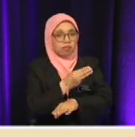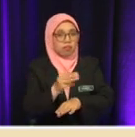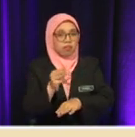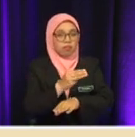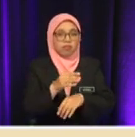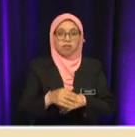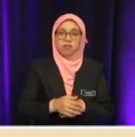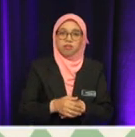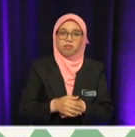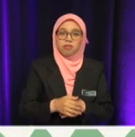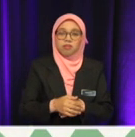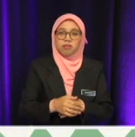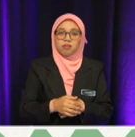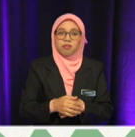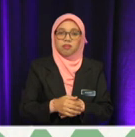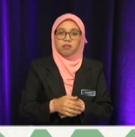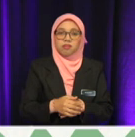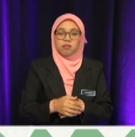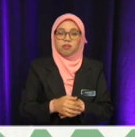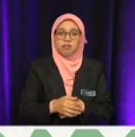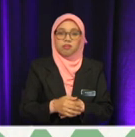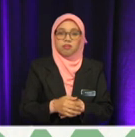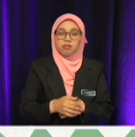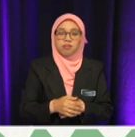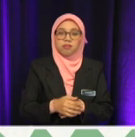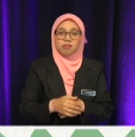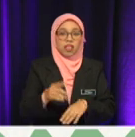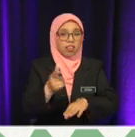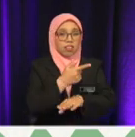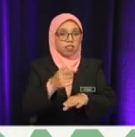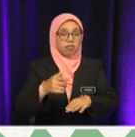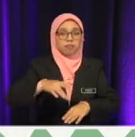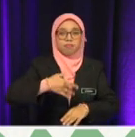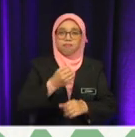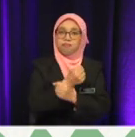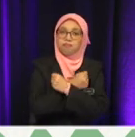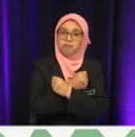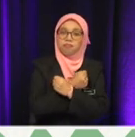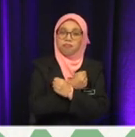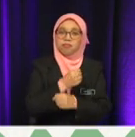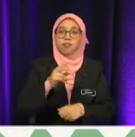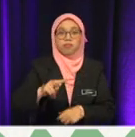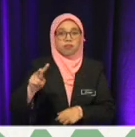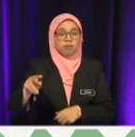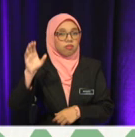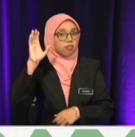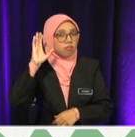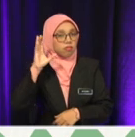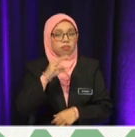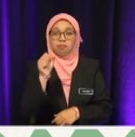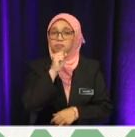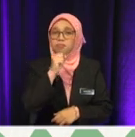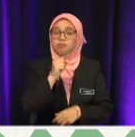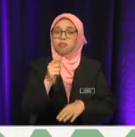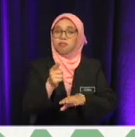Yang keempat, memasang video lagu Rasa Sayang dan meminta kanak-kanak mendengar dan menyanyi lagu tersebut. Yang